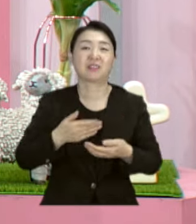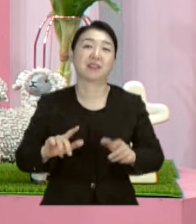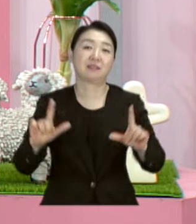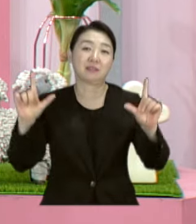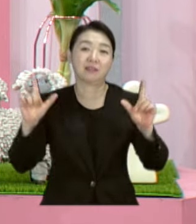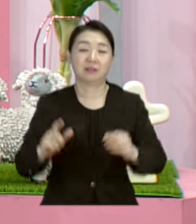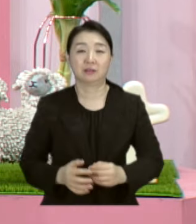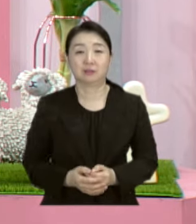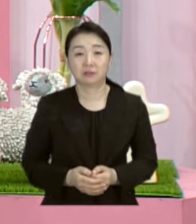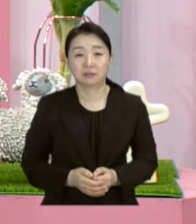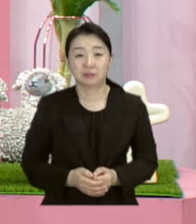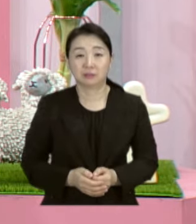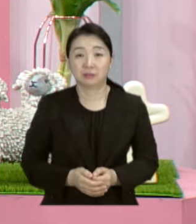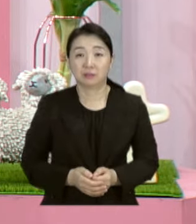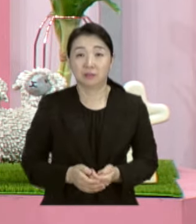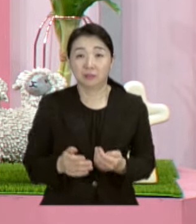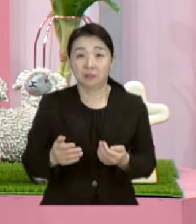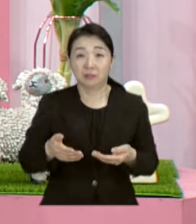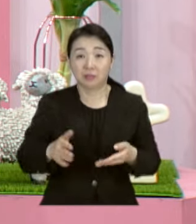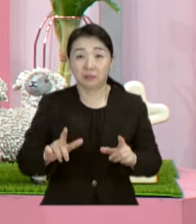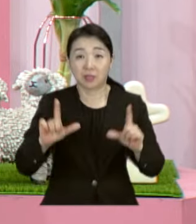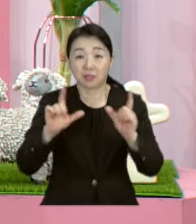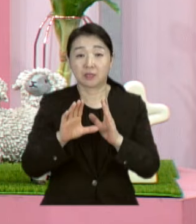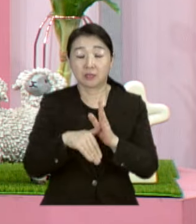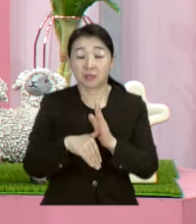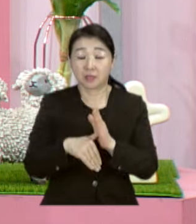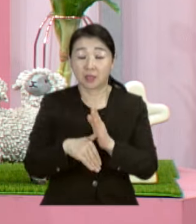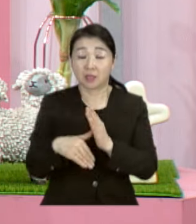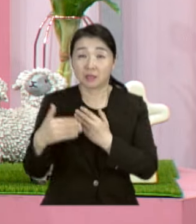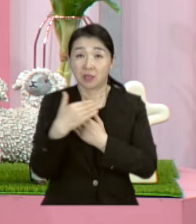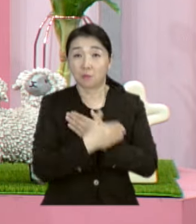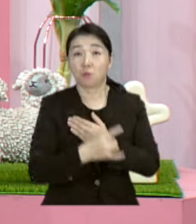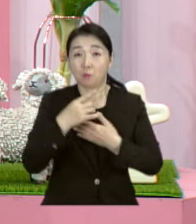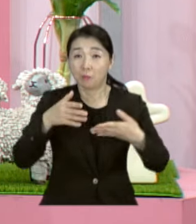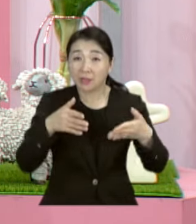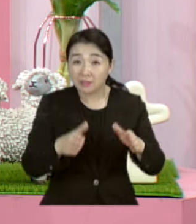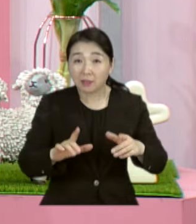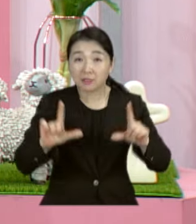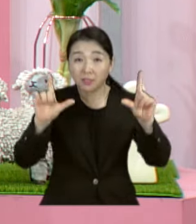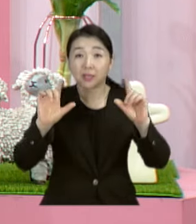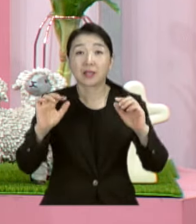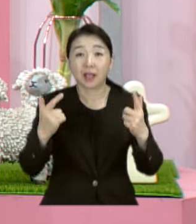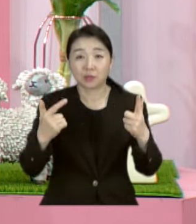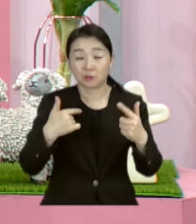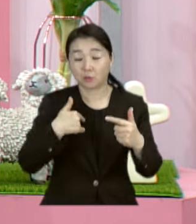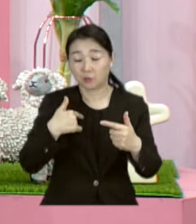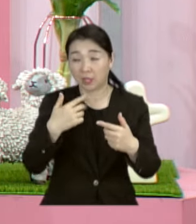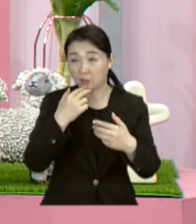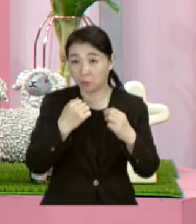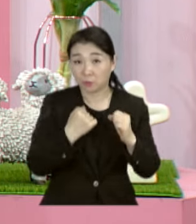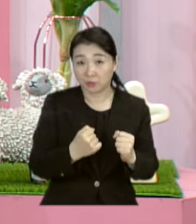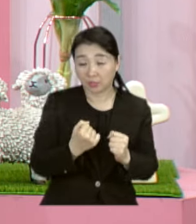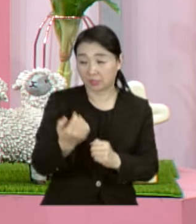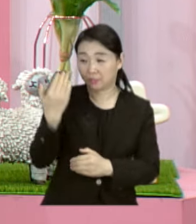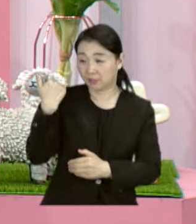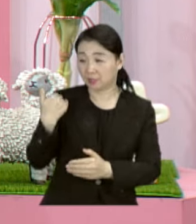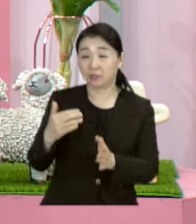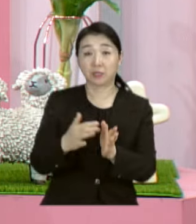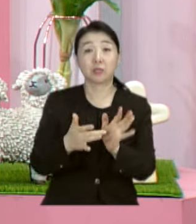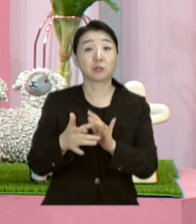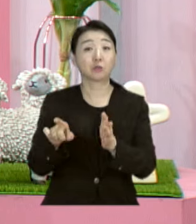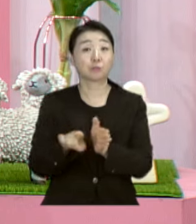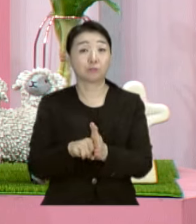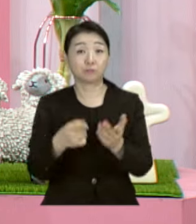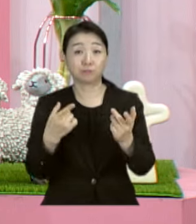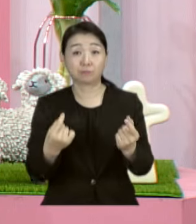생일이었어요. 아. 생일에 저희 육체만 태어난 생일이 아니라 저희의 존재 예. 물론 이전에 예수를 믿고